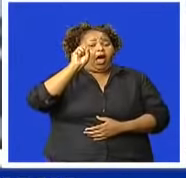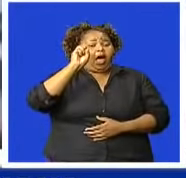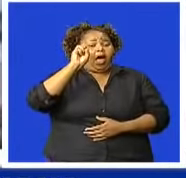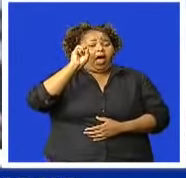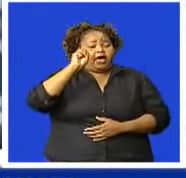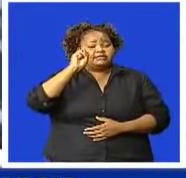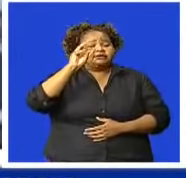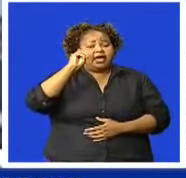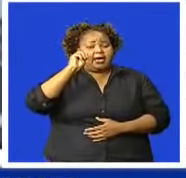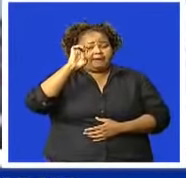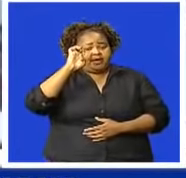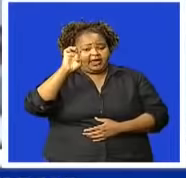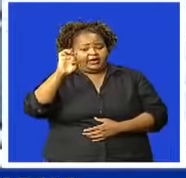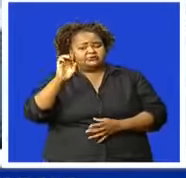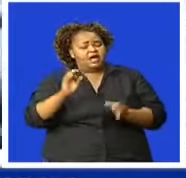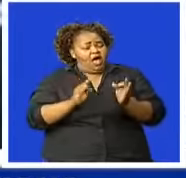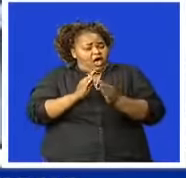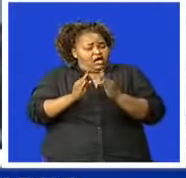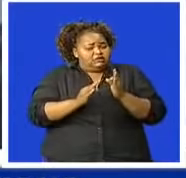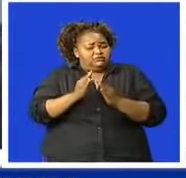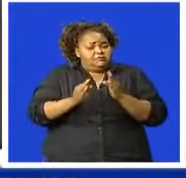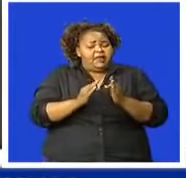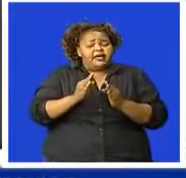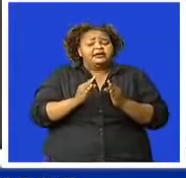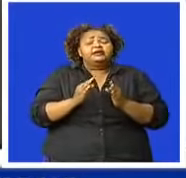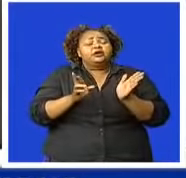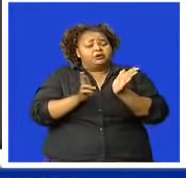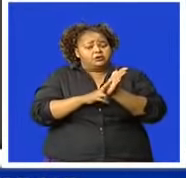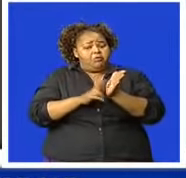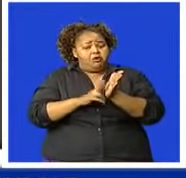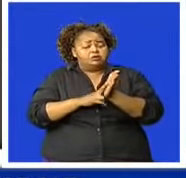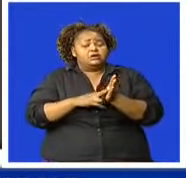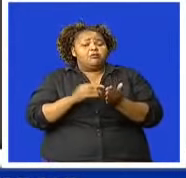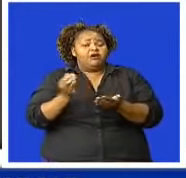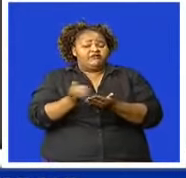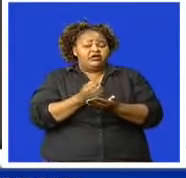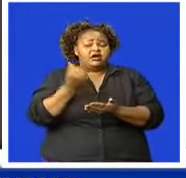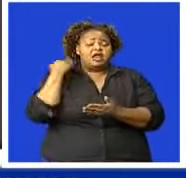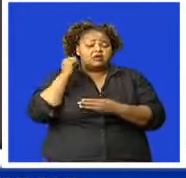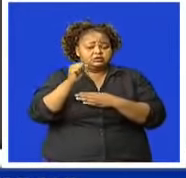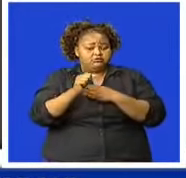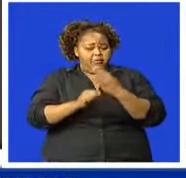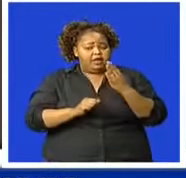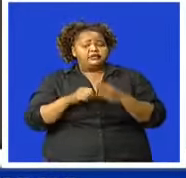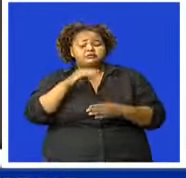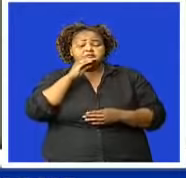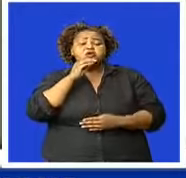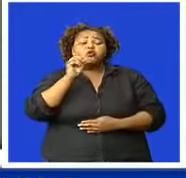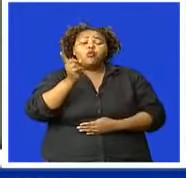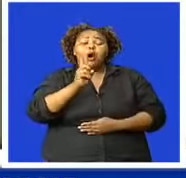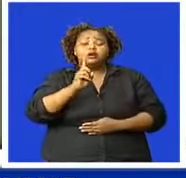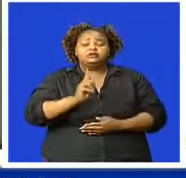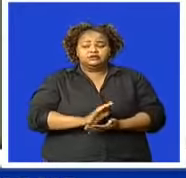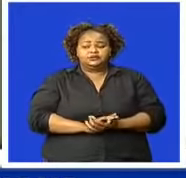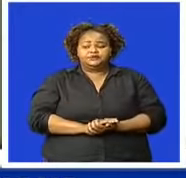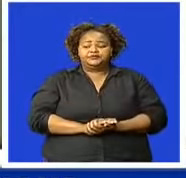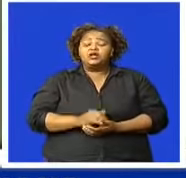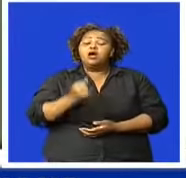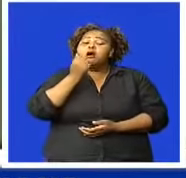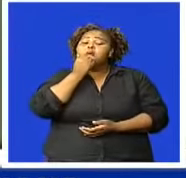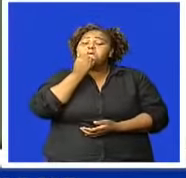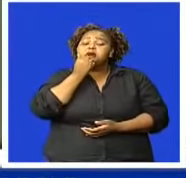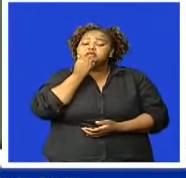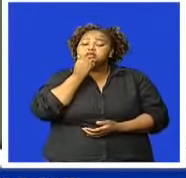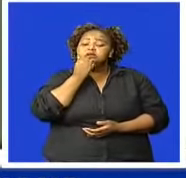mluleki dlamini uchaza kabanti ngalaba kutfolile enyangeni lefile bangileli tiko nekuthi kusho kuthini amanzini siwakhanzile